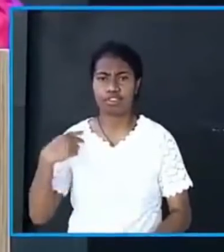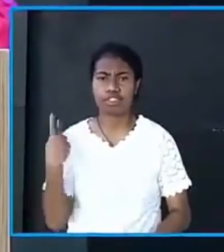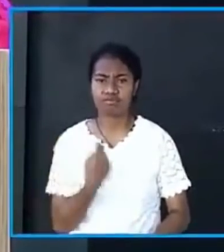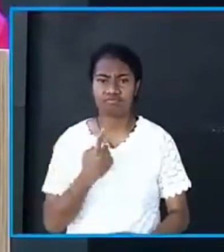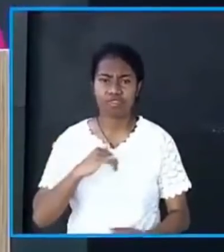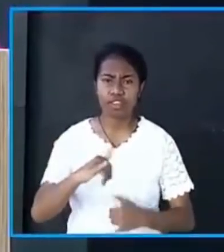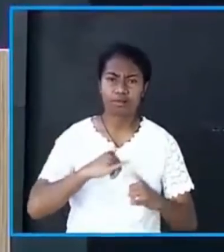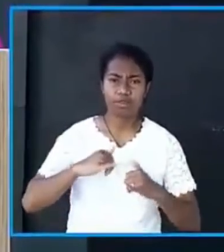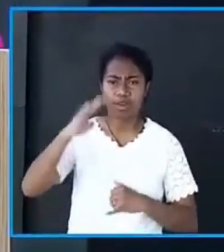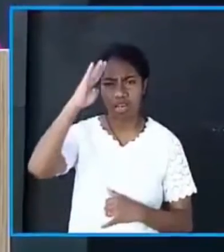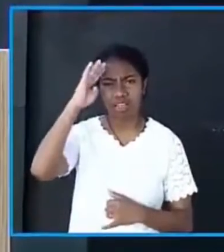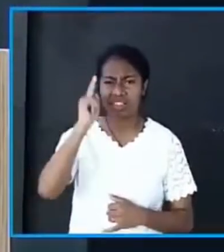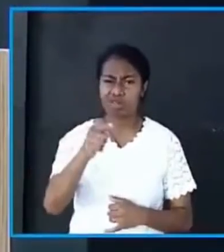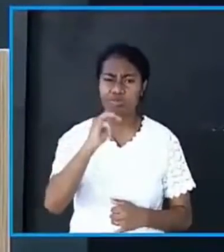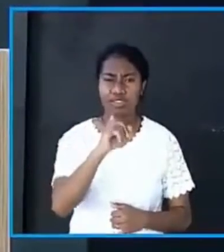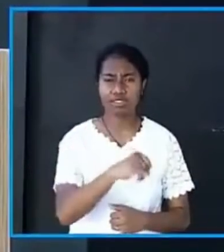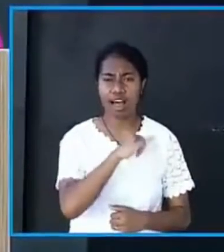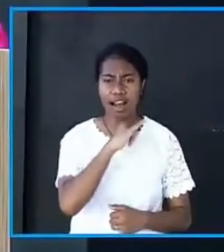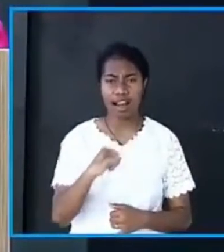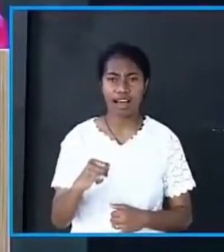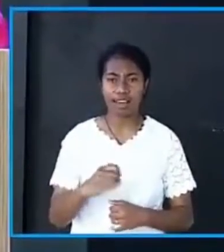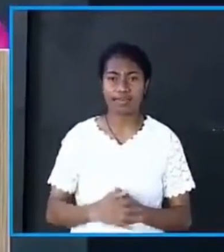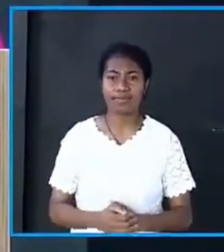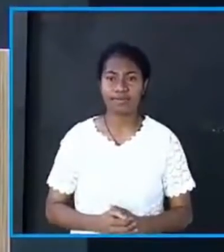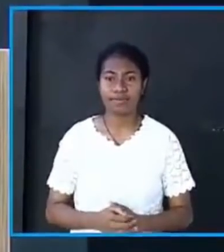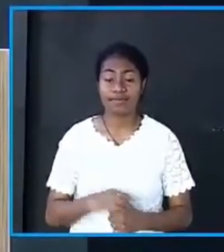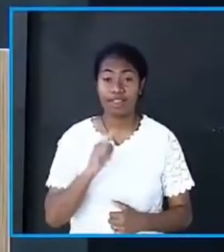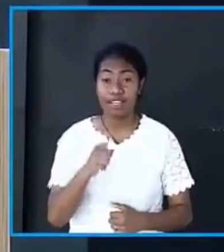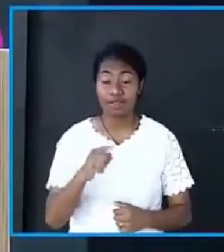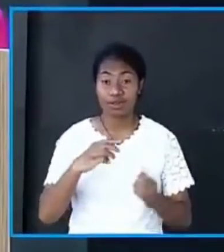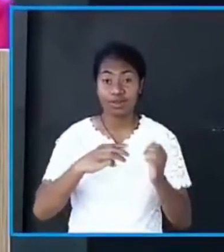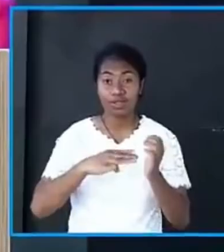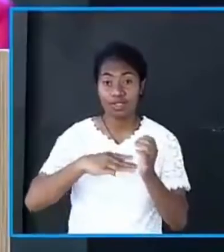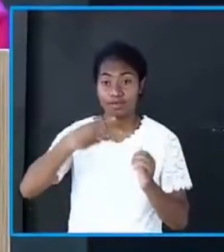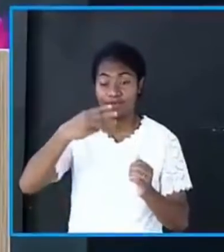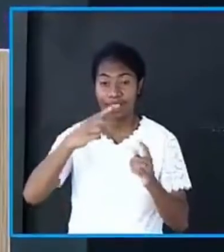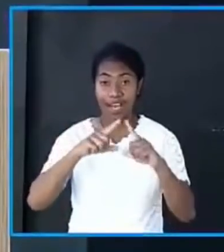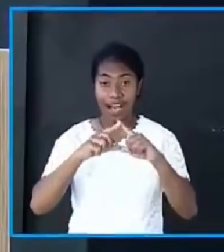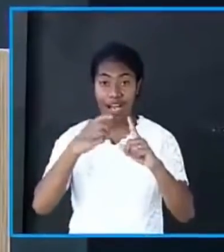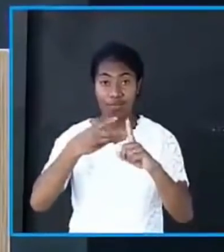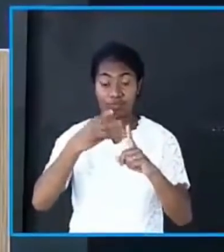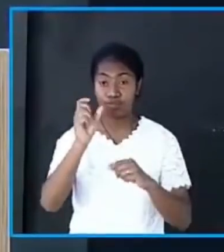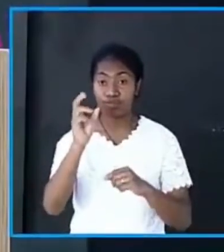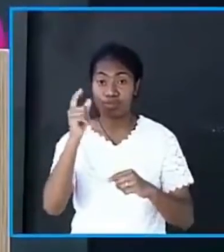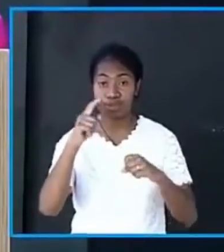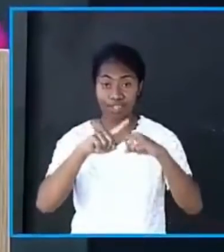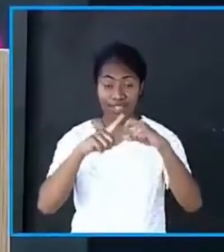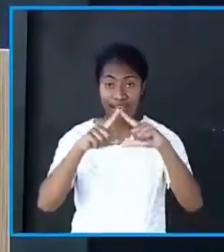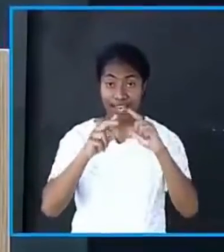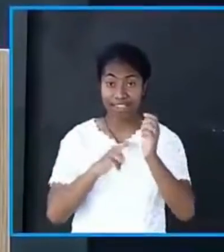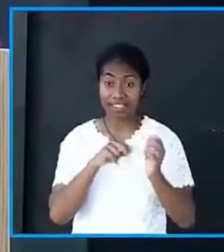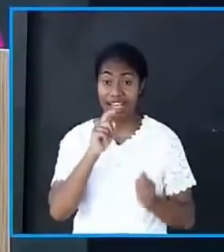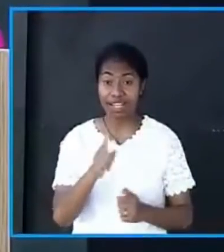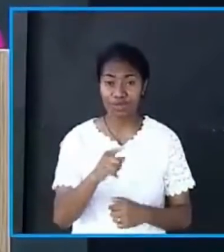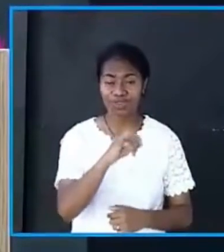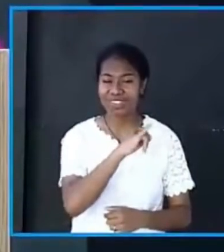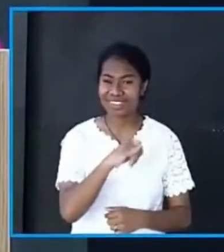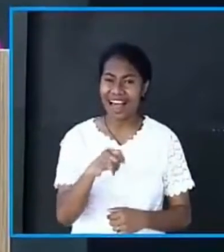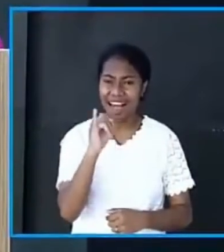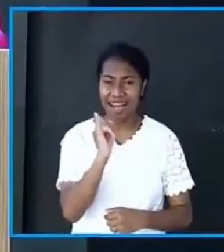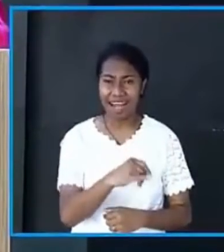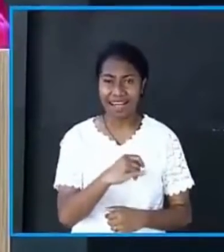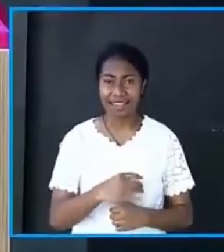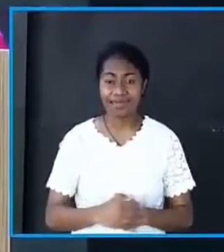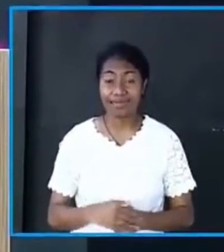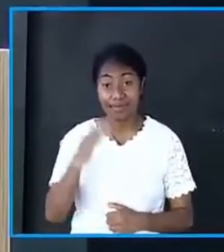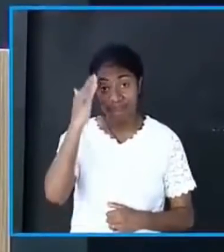itu ada sesuatu yang salah mengaburkan sajak salam mengaburkan jenis kelamin saja salah